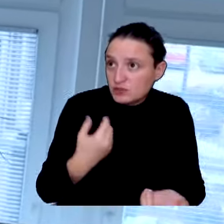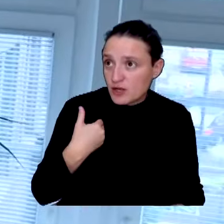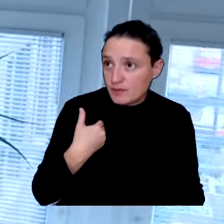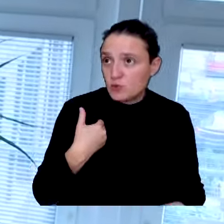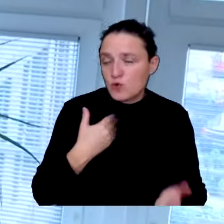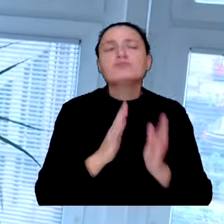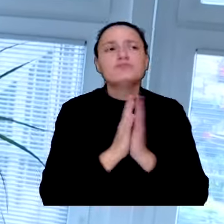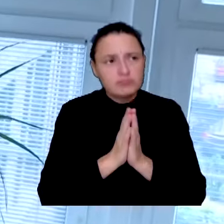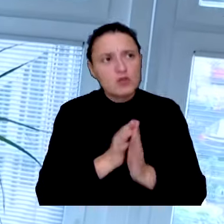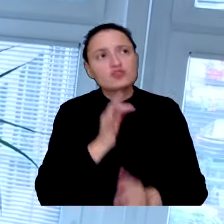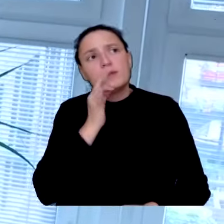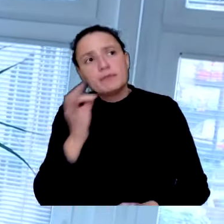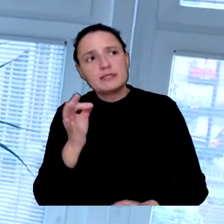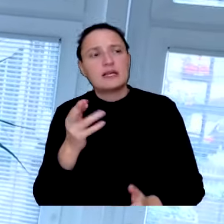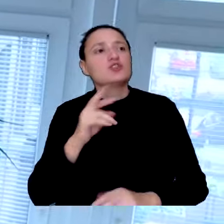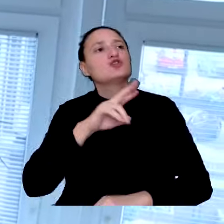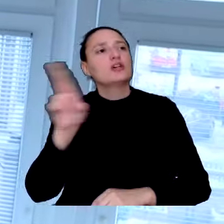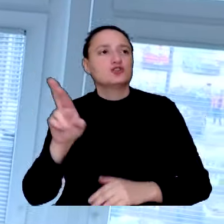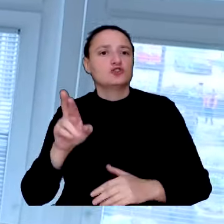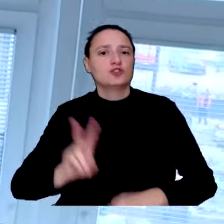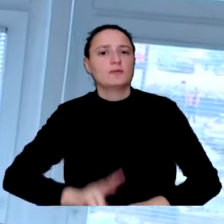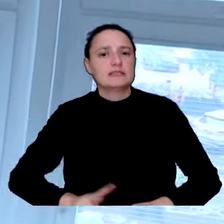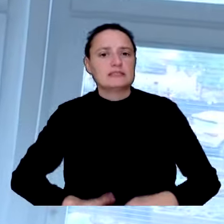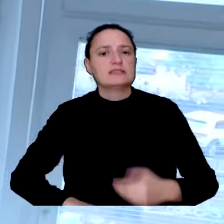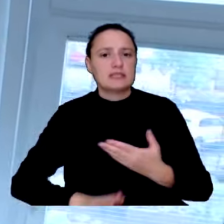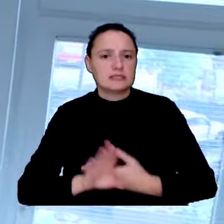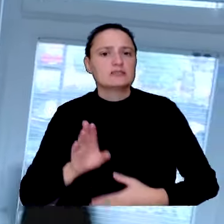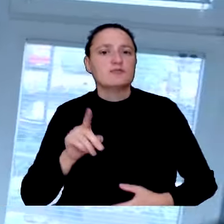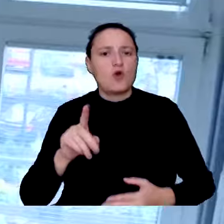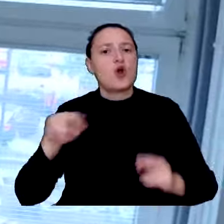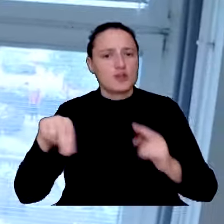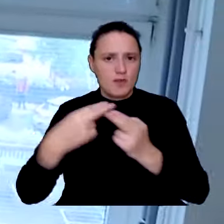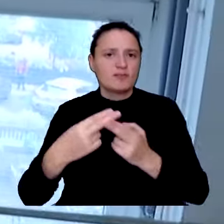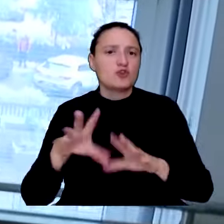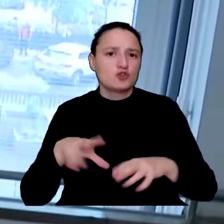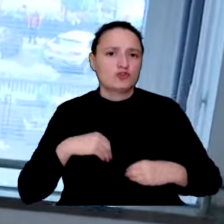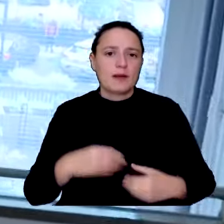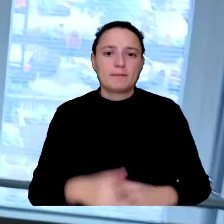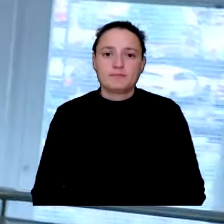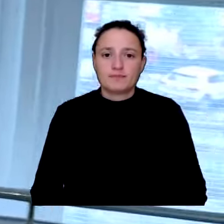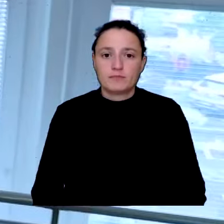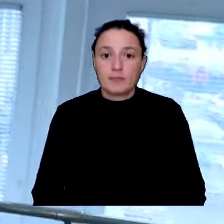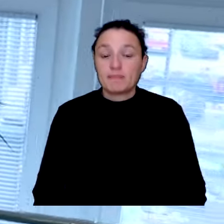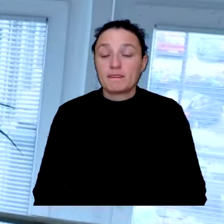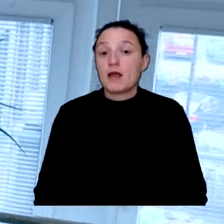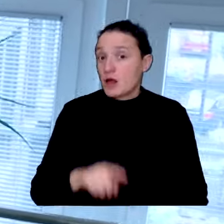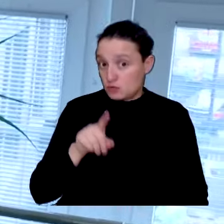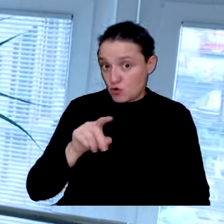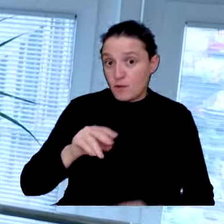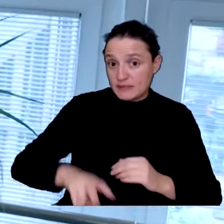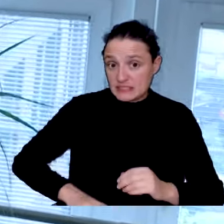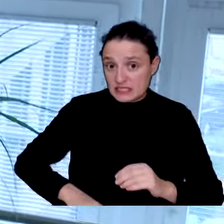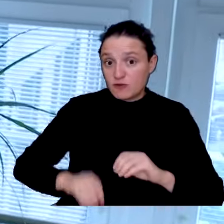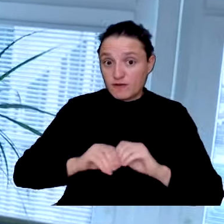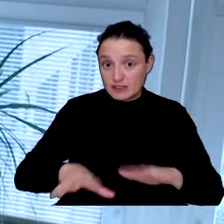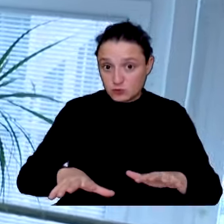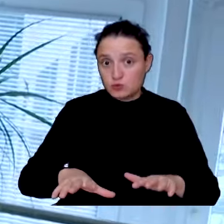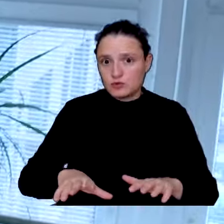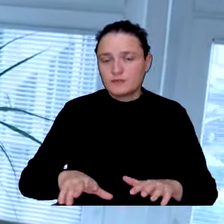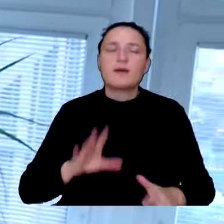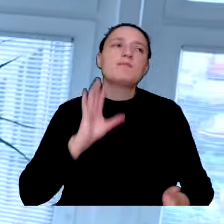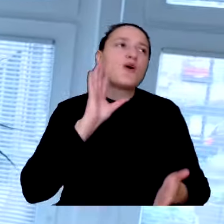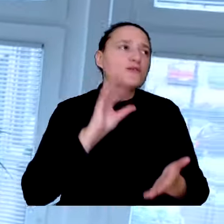kierować pytania do pani rzecznik. Myślę, że wtedy uzyska pan odpowiedź. Dziękuję. ITD jest wam podległe jako Ministerstwu Infrastruktury. Powtórzę jeszcze raz.